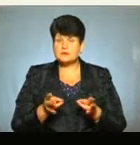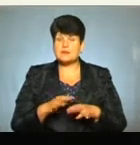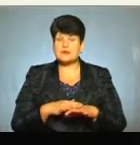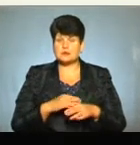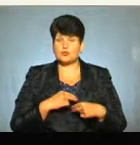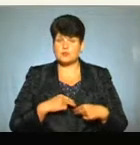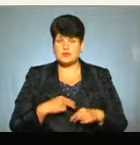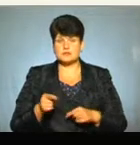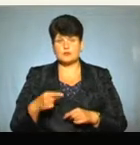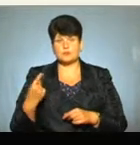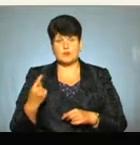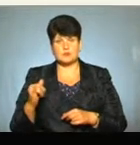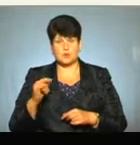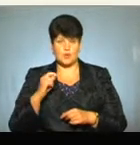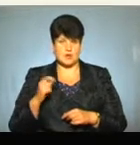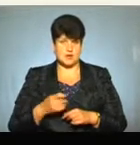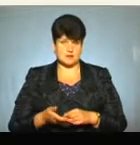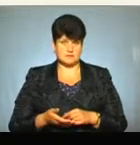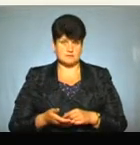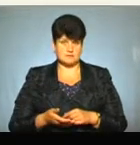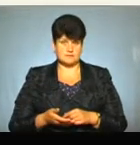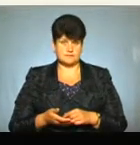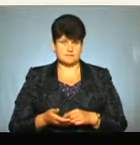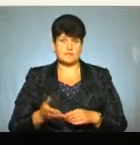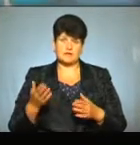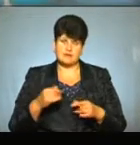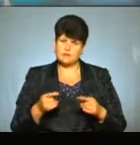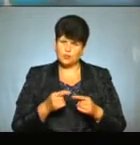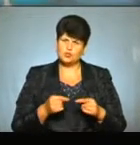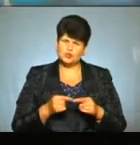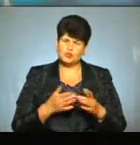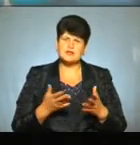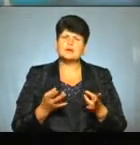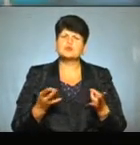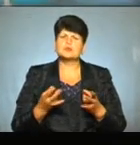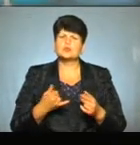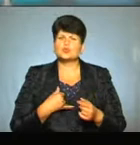як Тернопільської області, так і України. Давайте ми уточнимо,